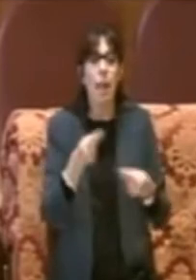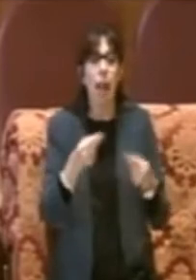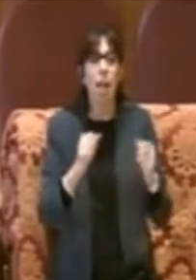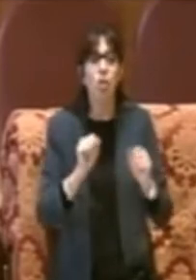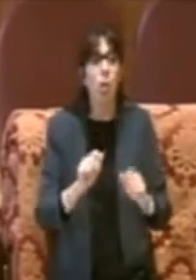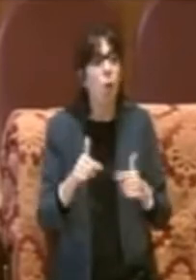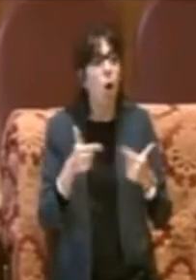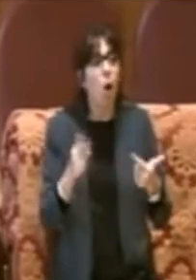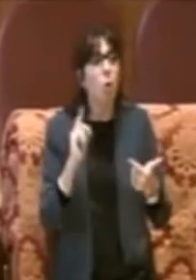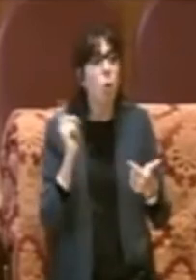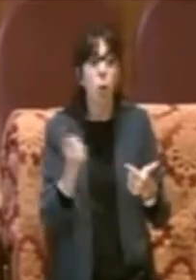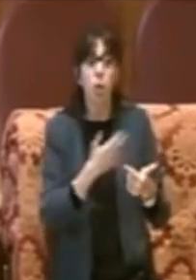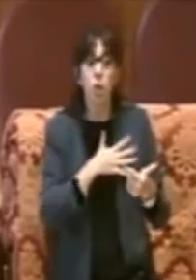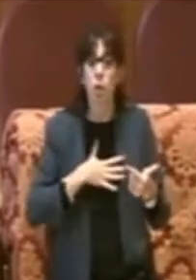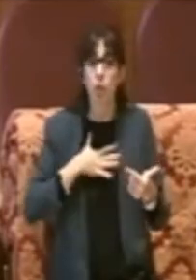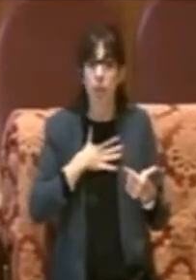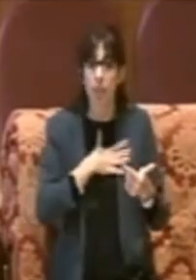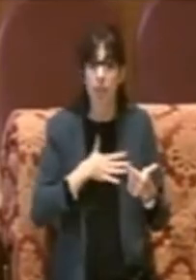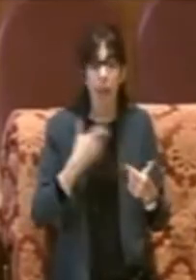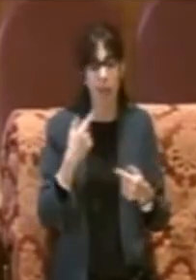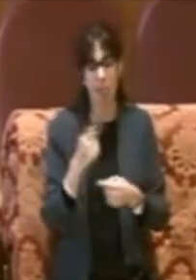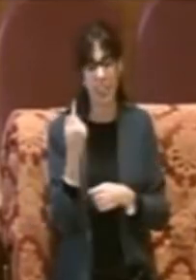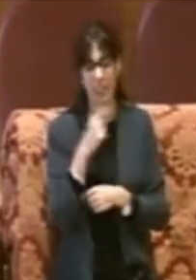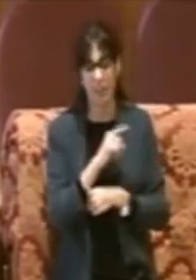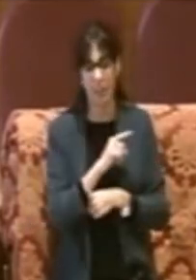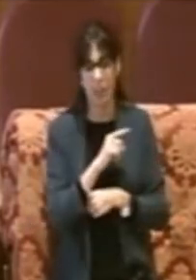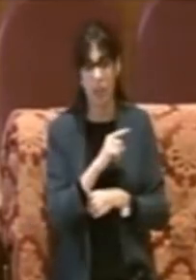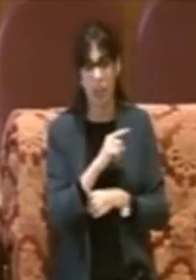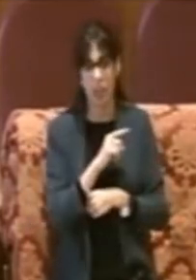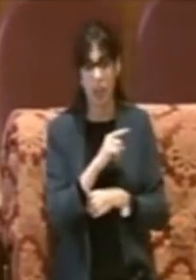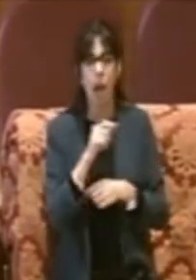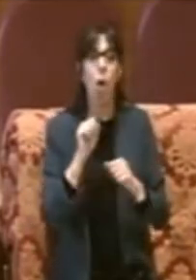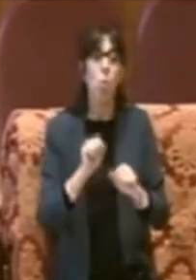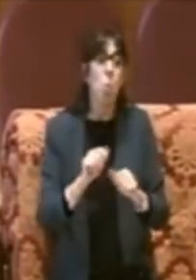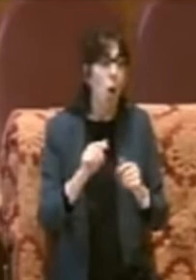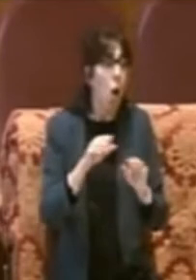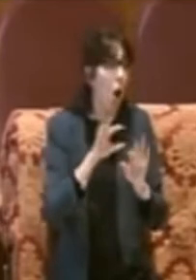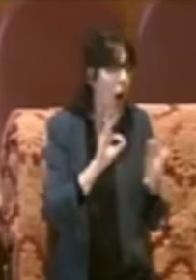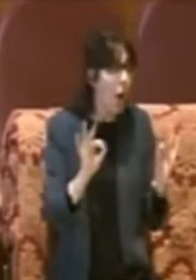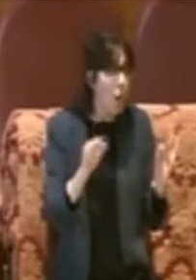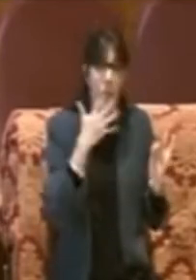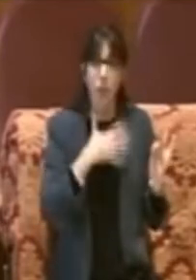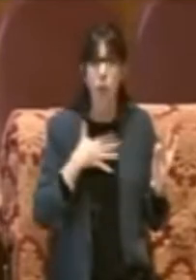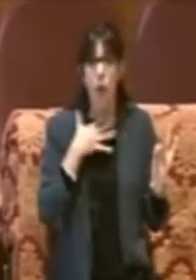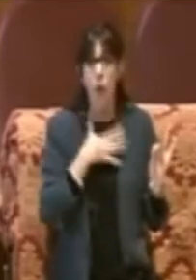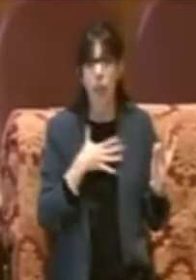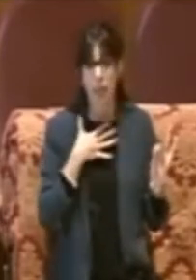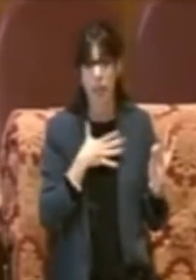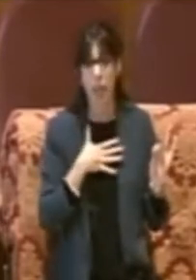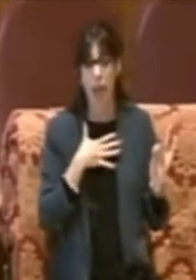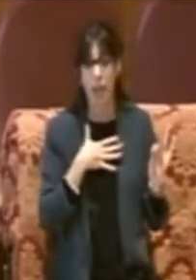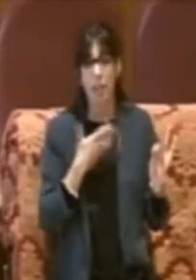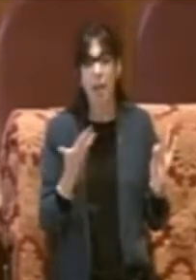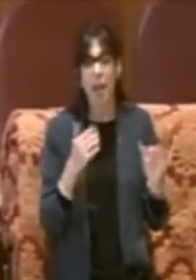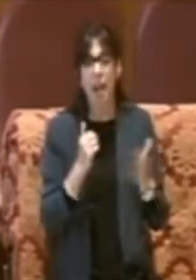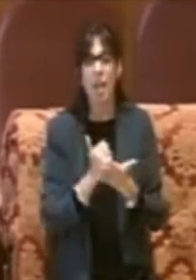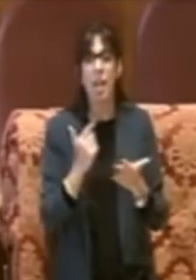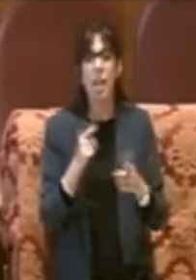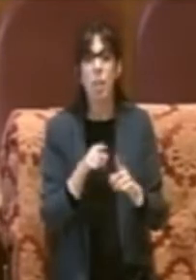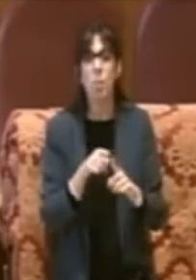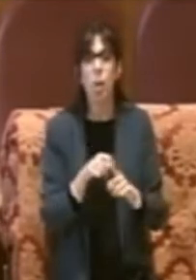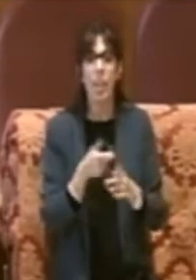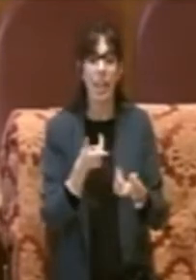tutti posso sarebbe molto difficile posso dare soddisfazione ad alcuni l'importante è che la gestione il